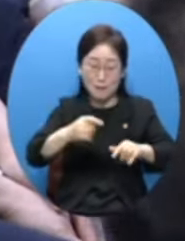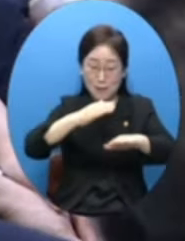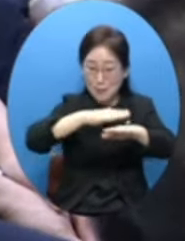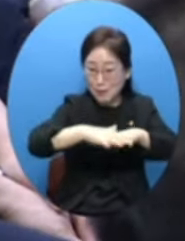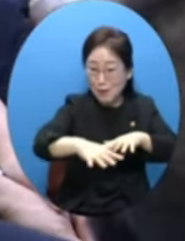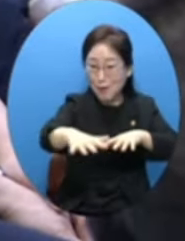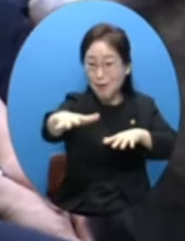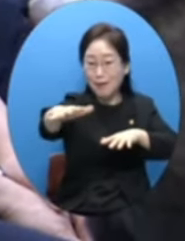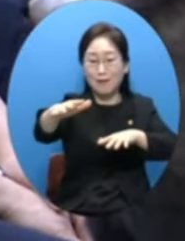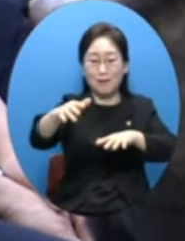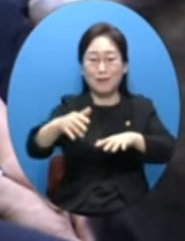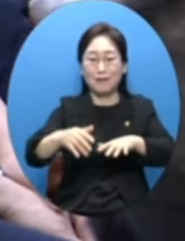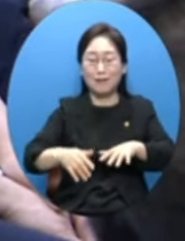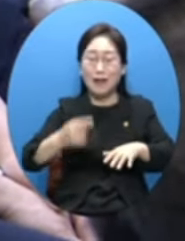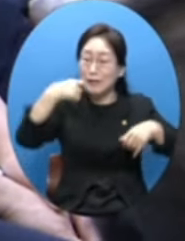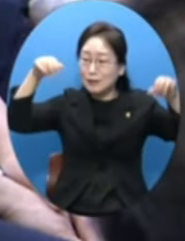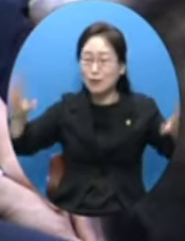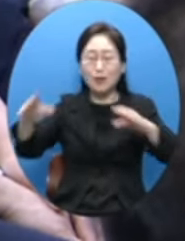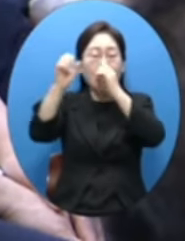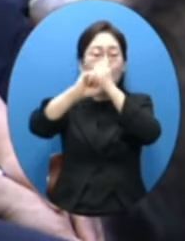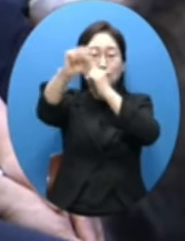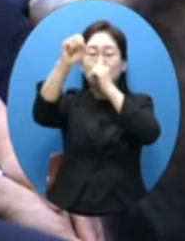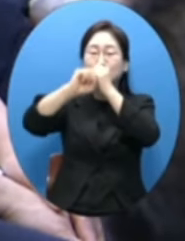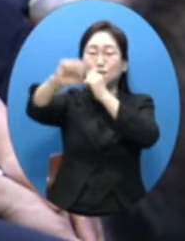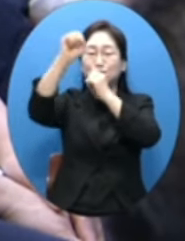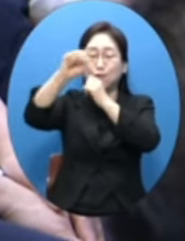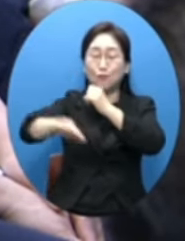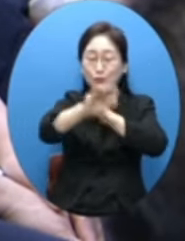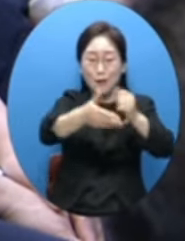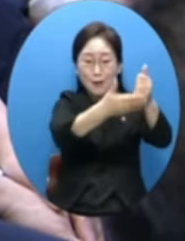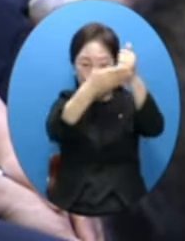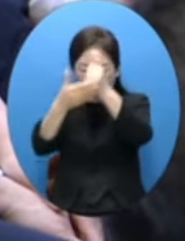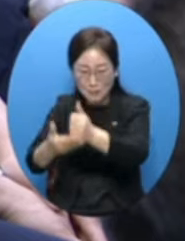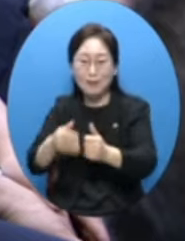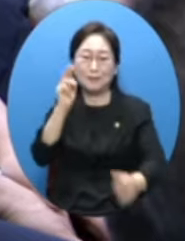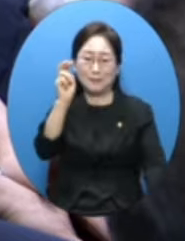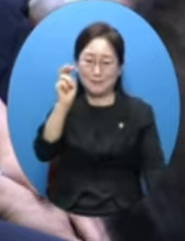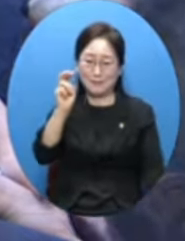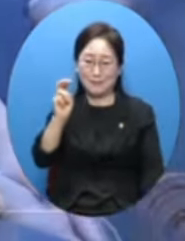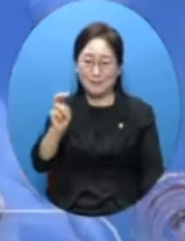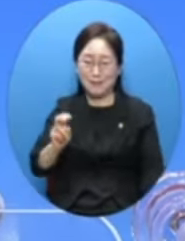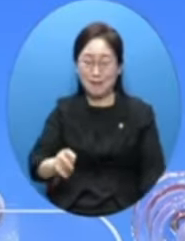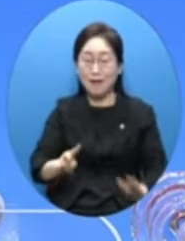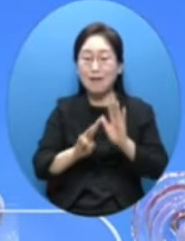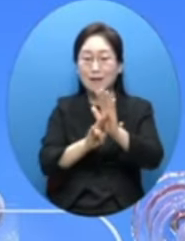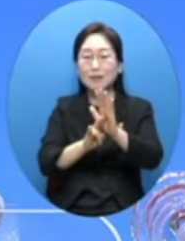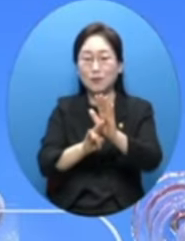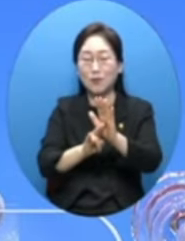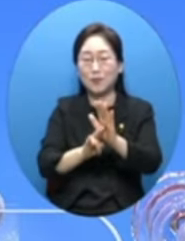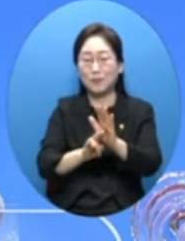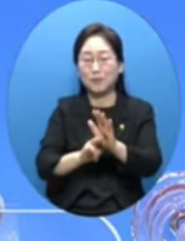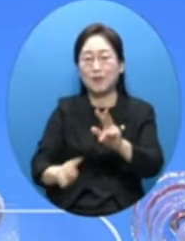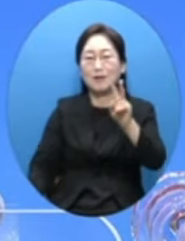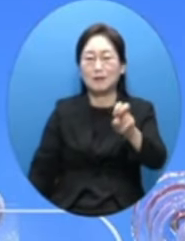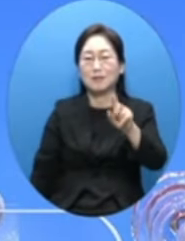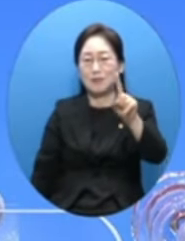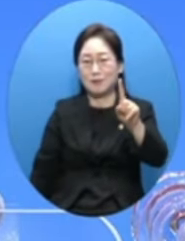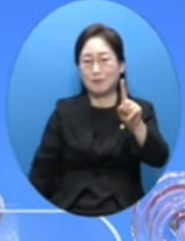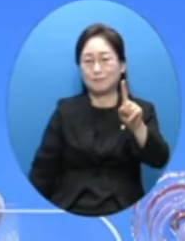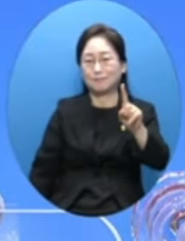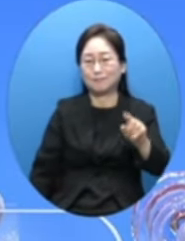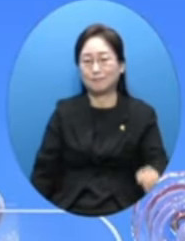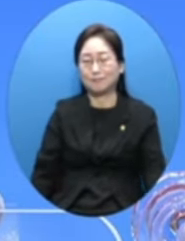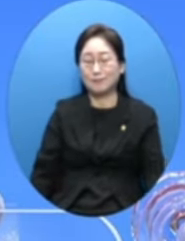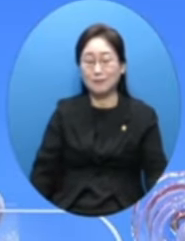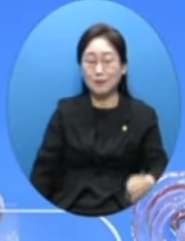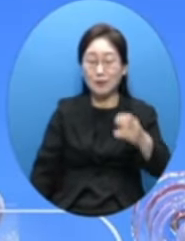길에서 천사의 나팔소리와 함께 우리를 맞아주실 것입니다. 계시록 21장 21절입니다. 그 열두 문은